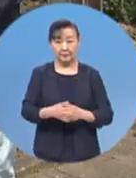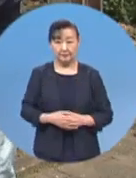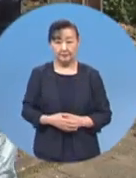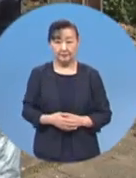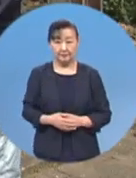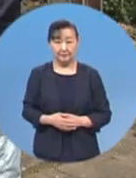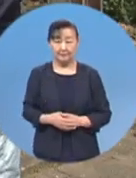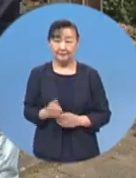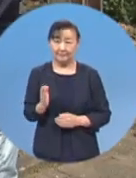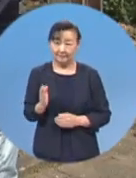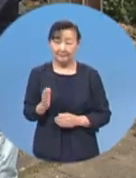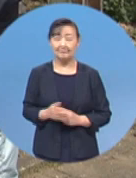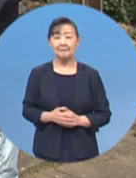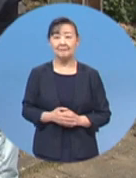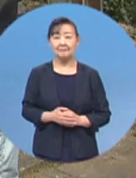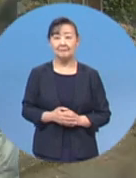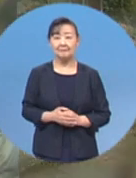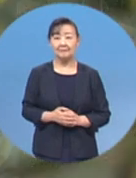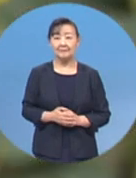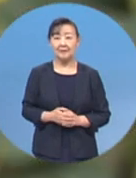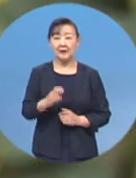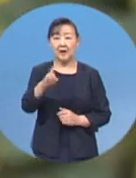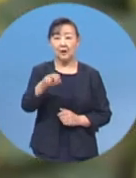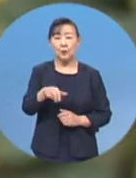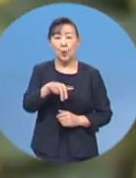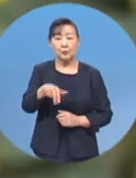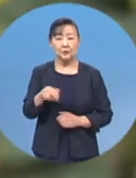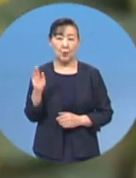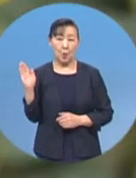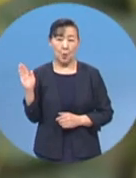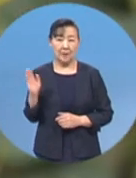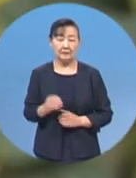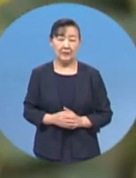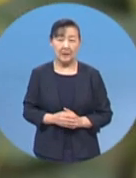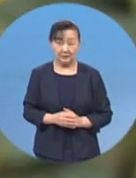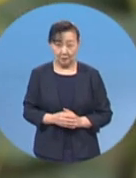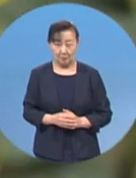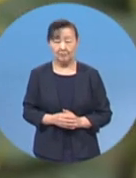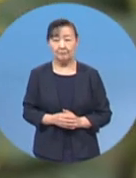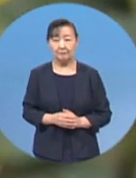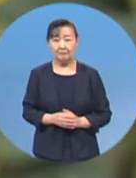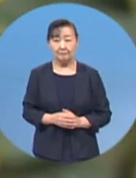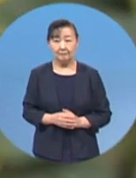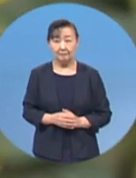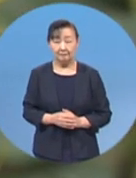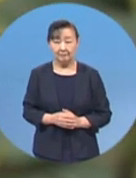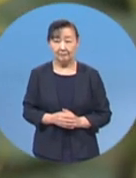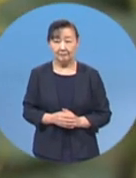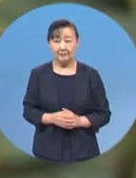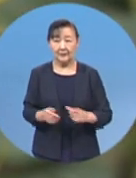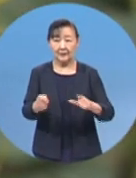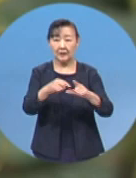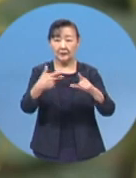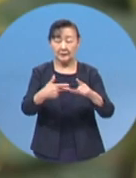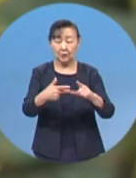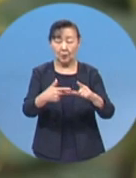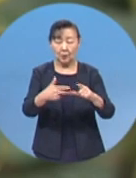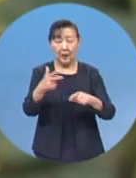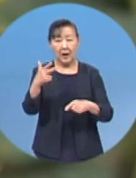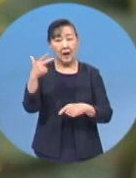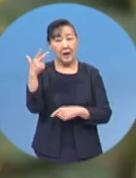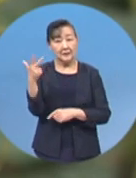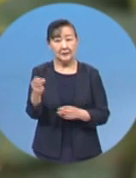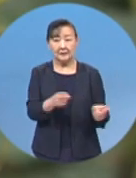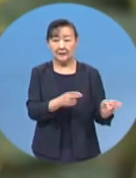い、こちらの品種が、ローズ50習志野と言いまして、習志野市の市制50周年を記